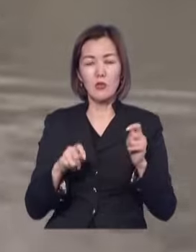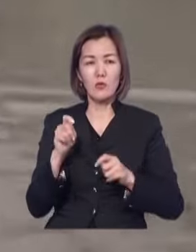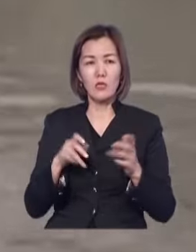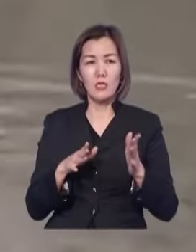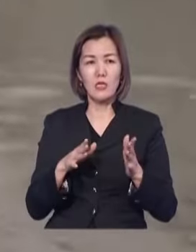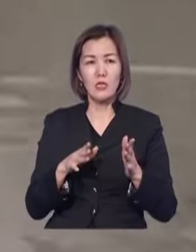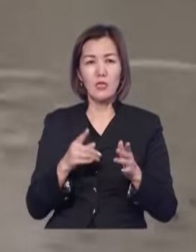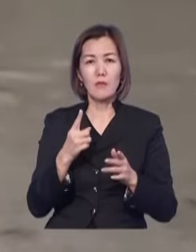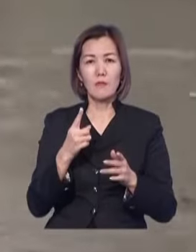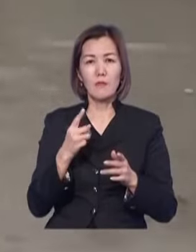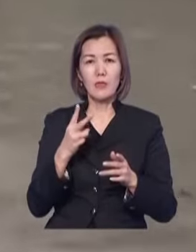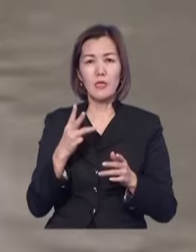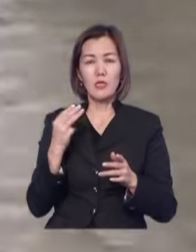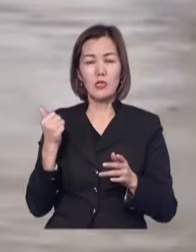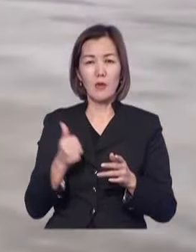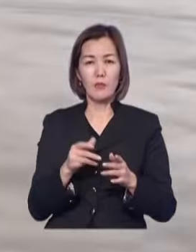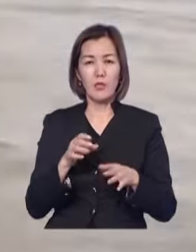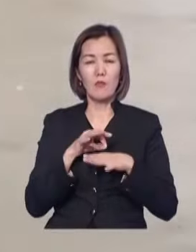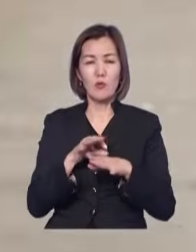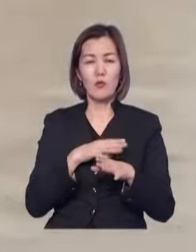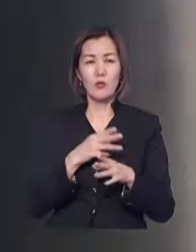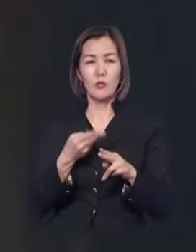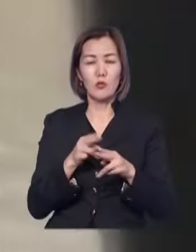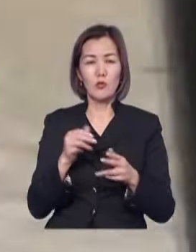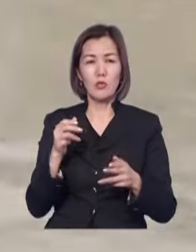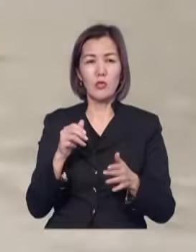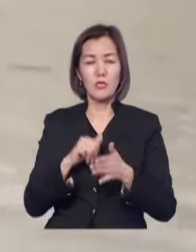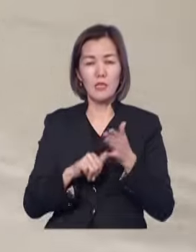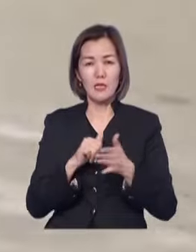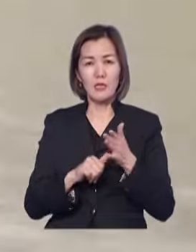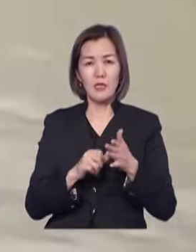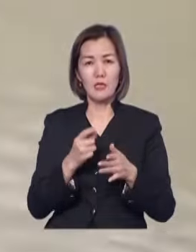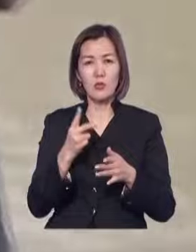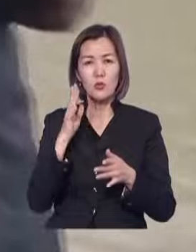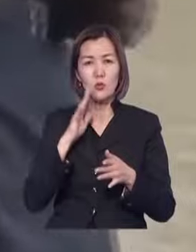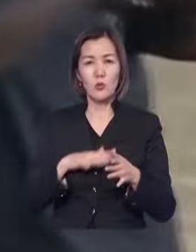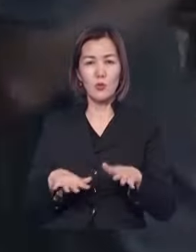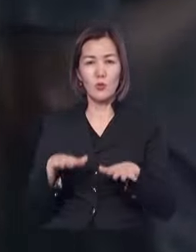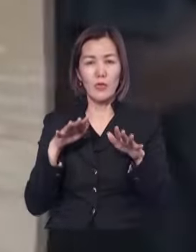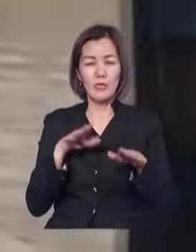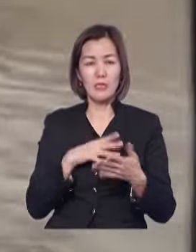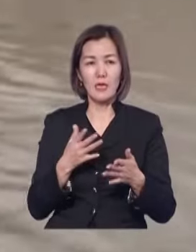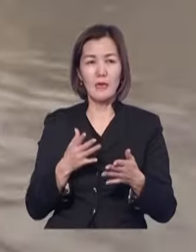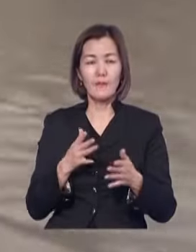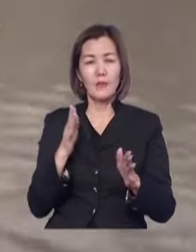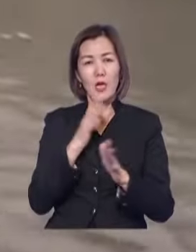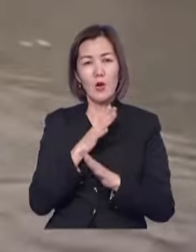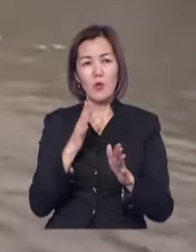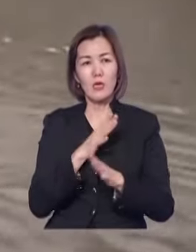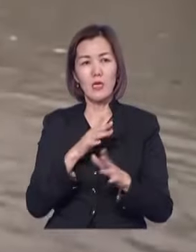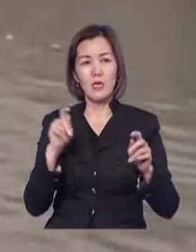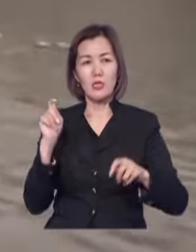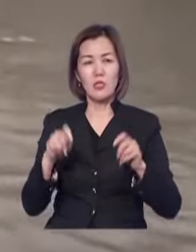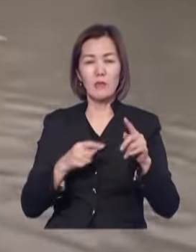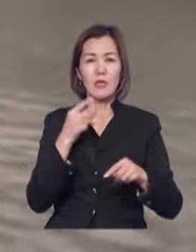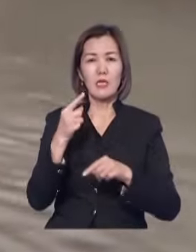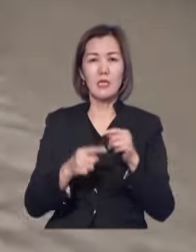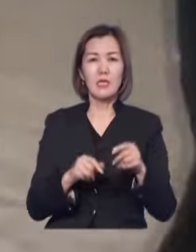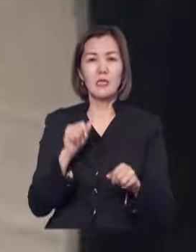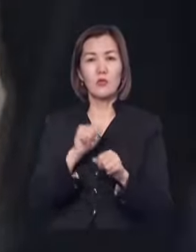тұрғанына бірнеше апта болды. Соның салдарынан елдің біраз бөлігін су басты. Метеорологтардың айтуынша жаңбыр келесі